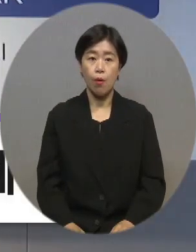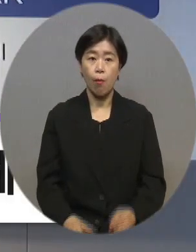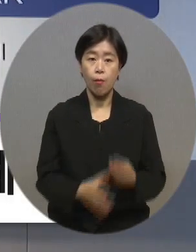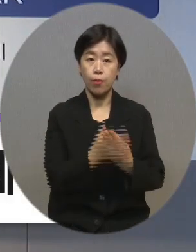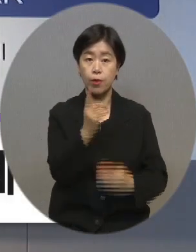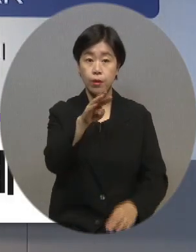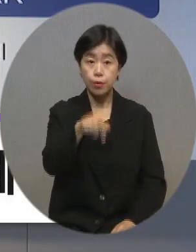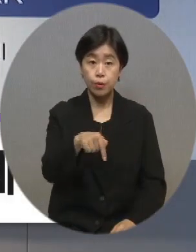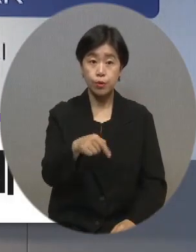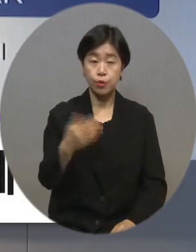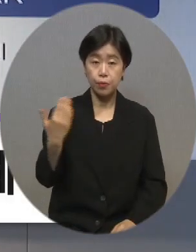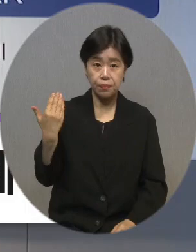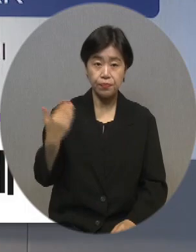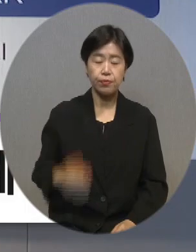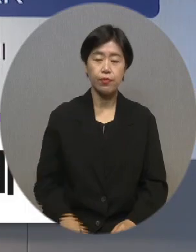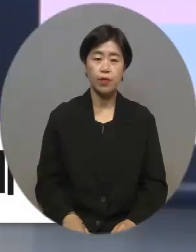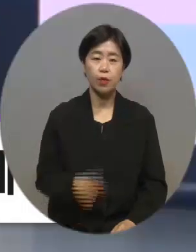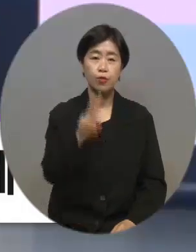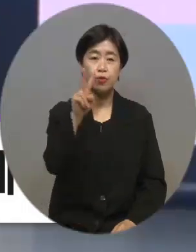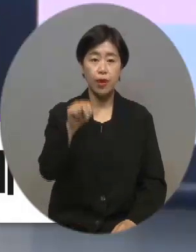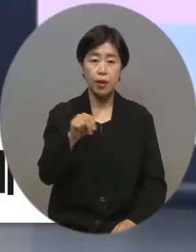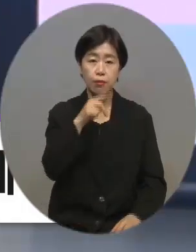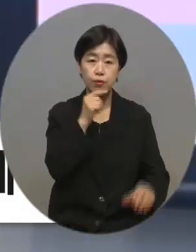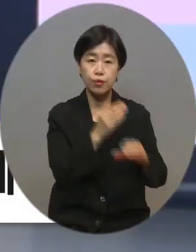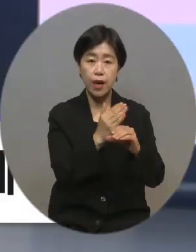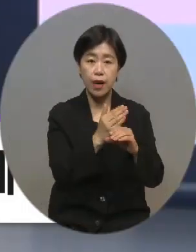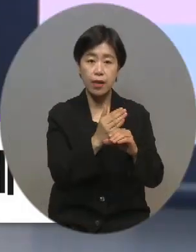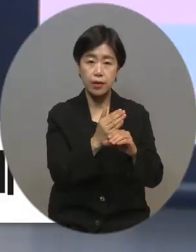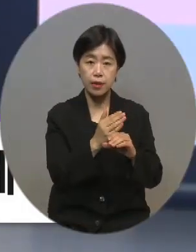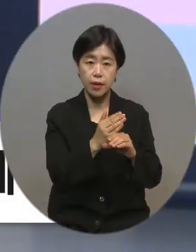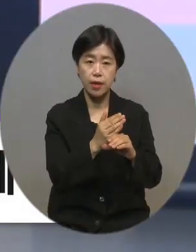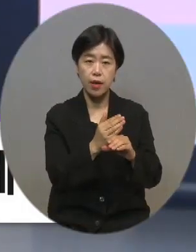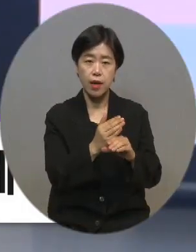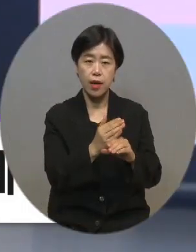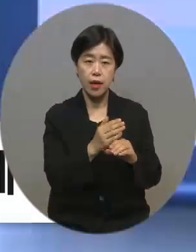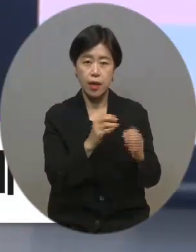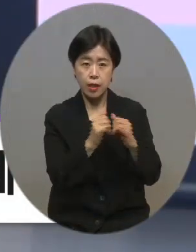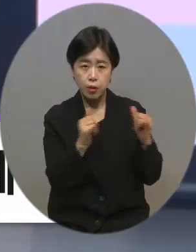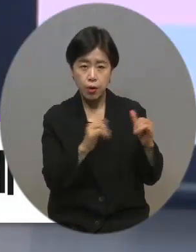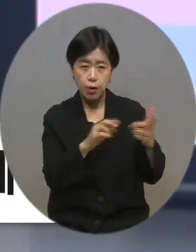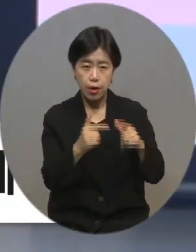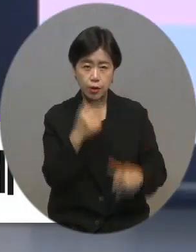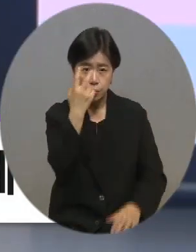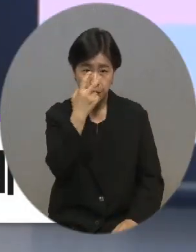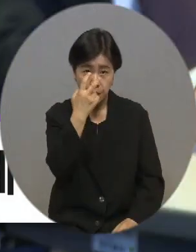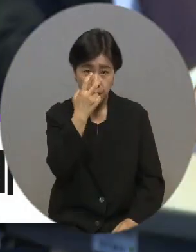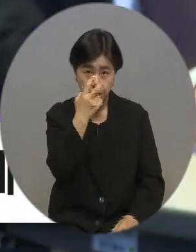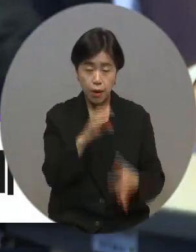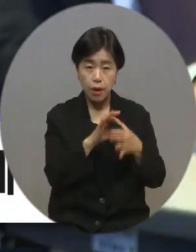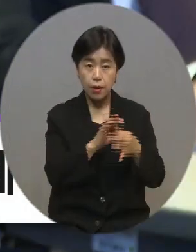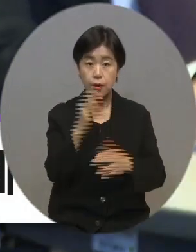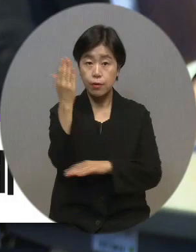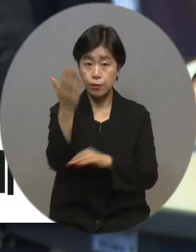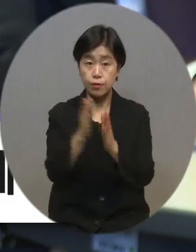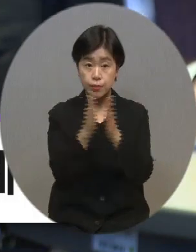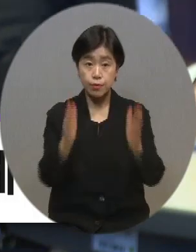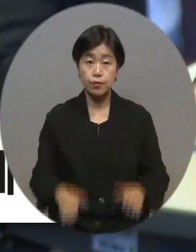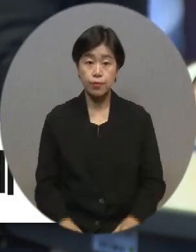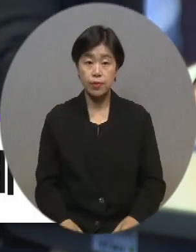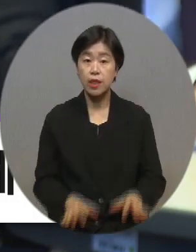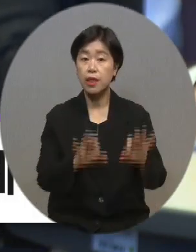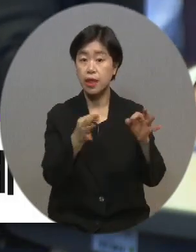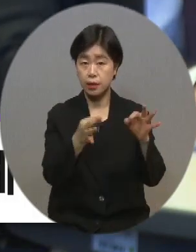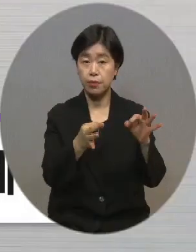26일 유엔 북한인권조사위원회 후속 보고서 의미와 과제를 주제로 포럼을 개최했습니다. 김영호 통일부